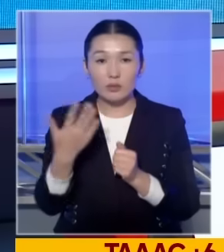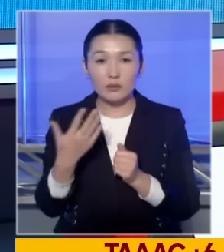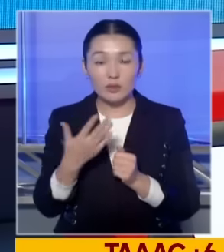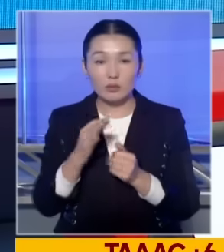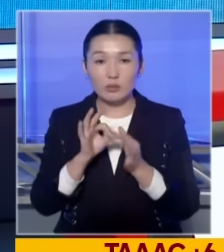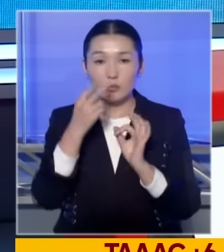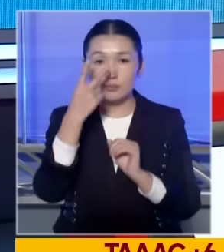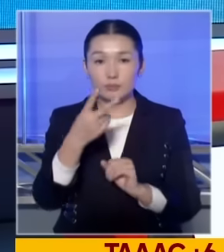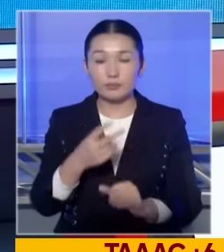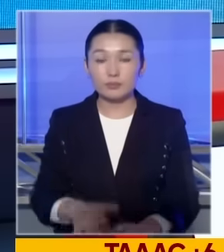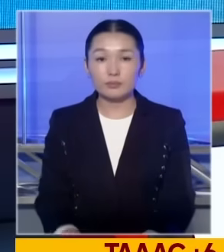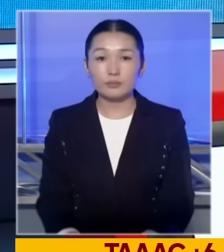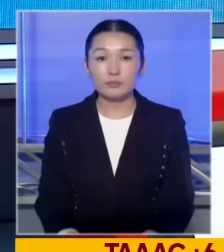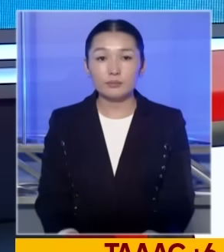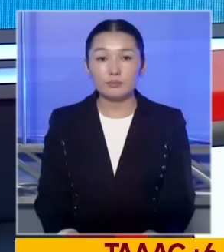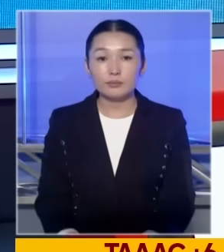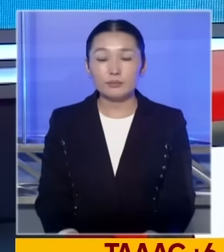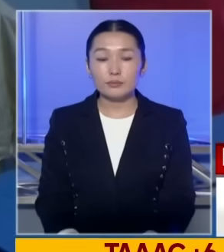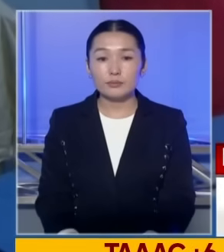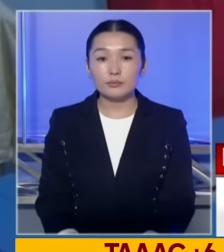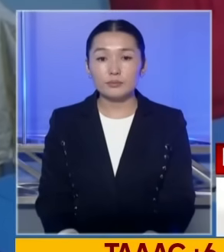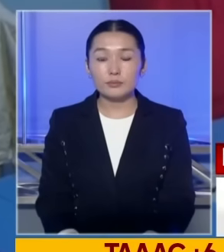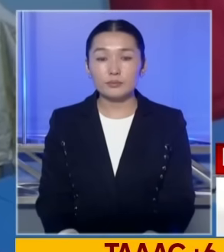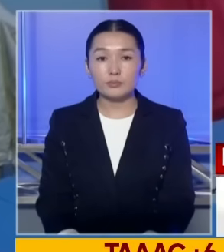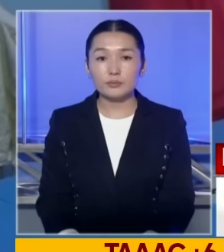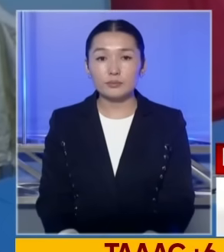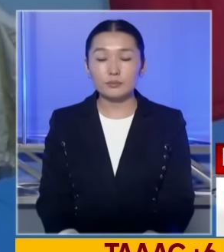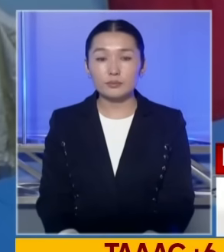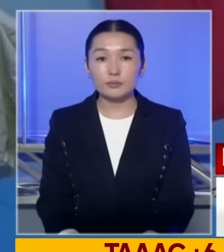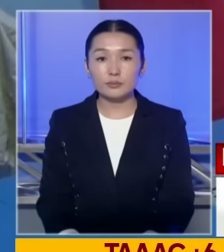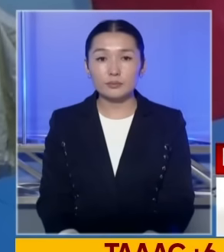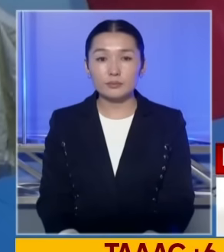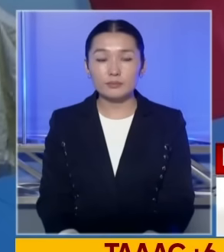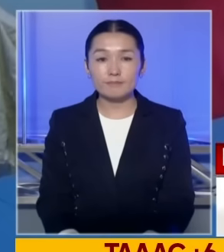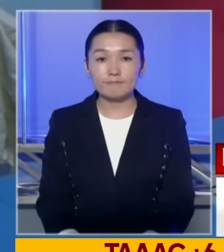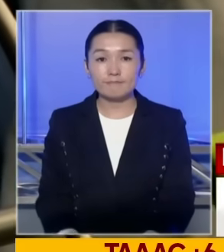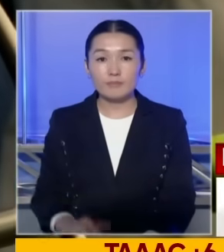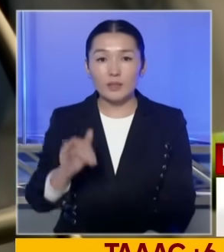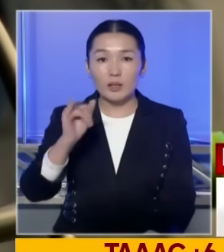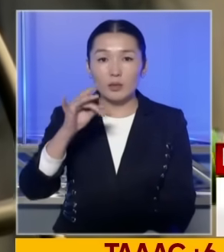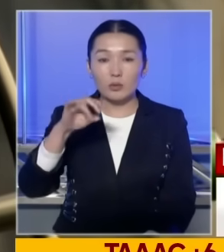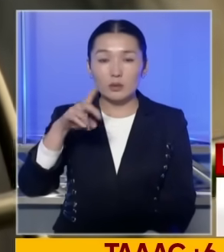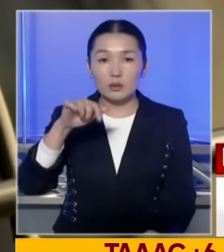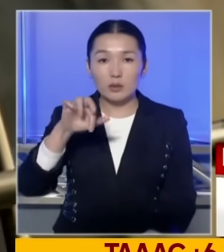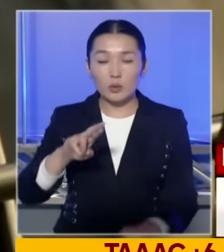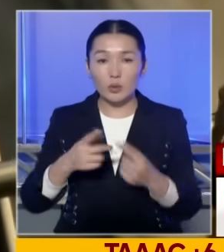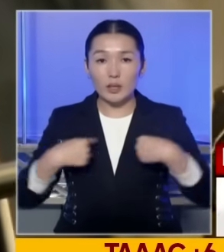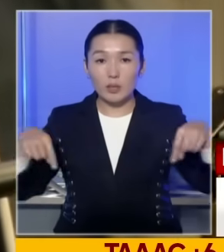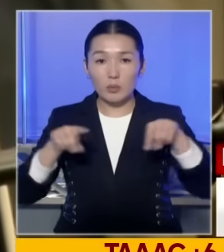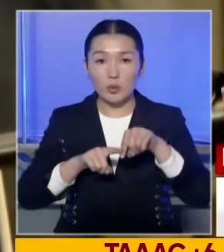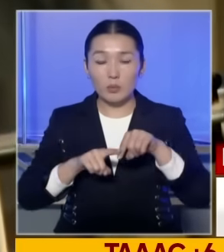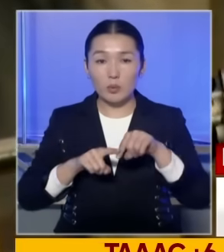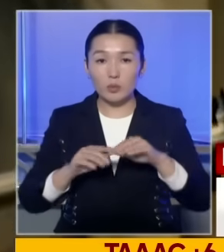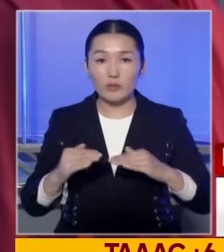кабарчыбыз катышып келди. Urologiya ilimiy borborunun darigerleri jogorku